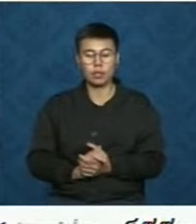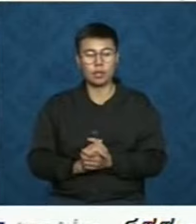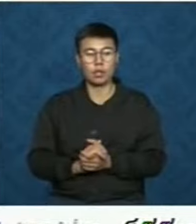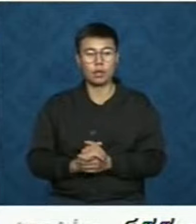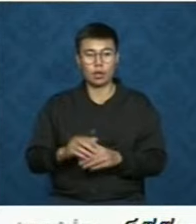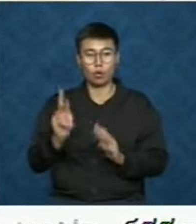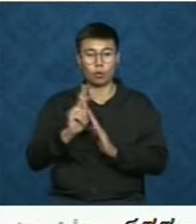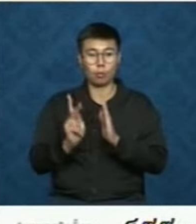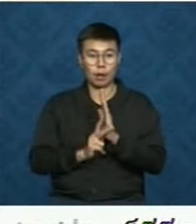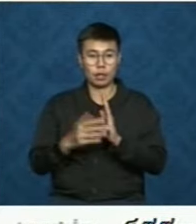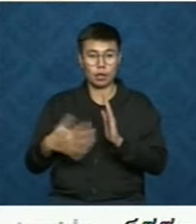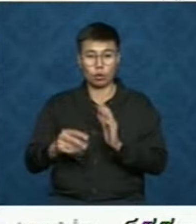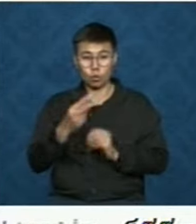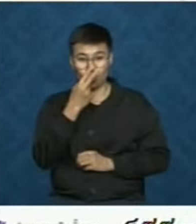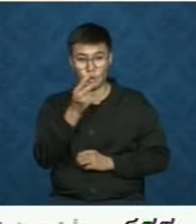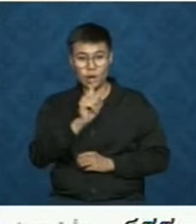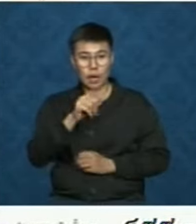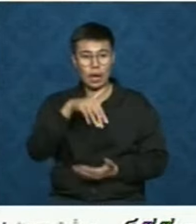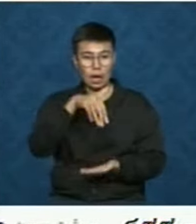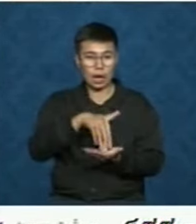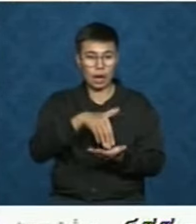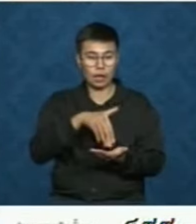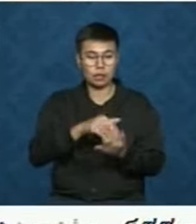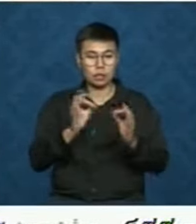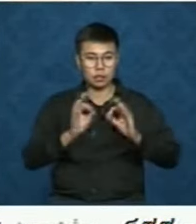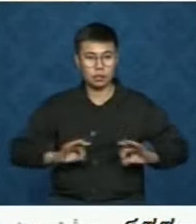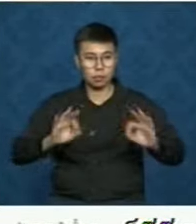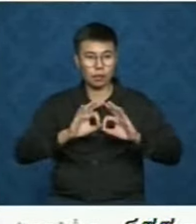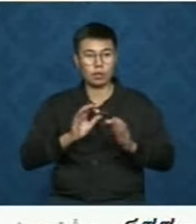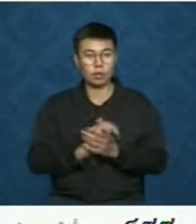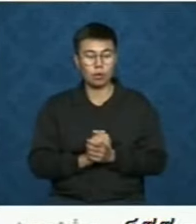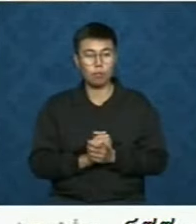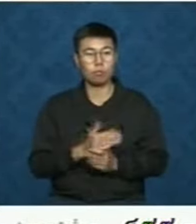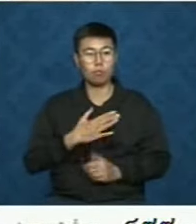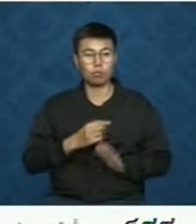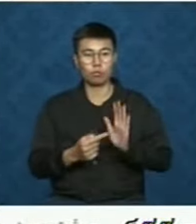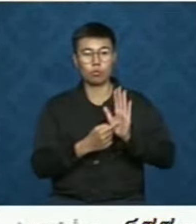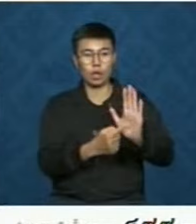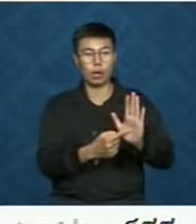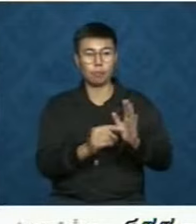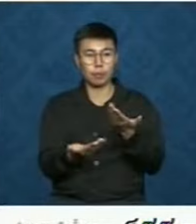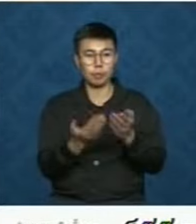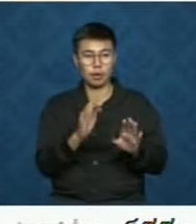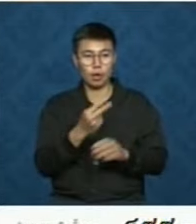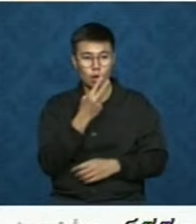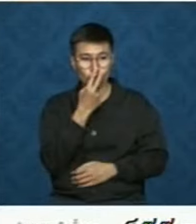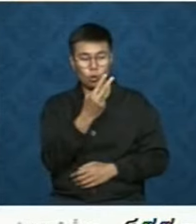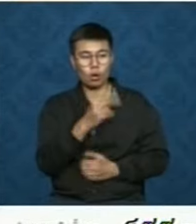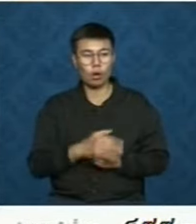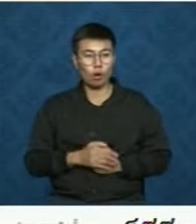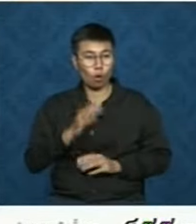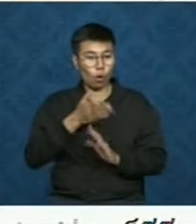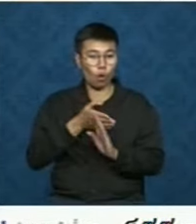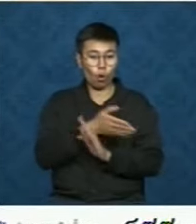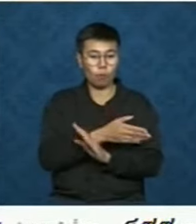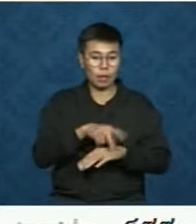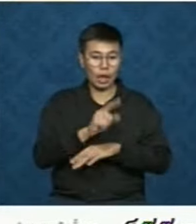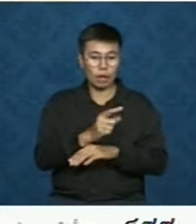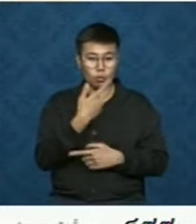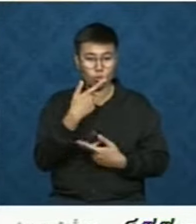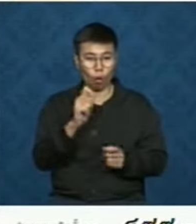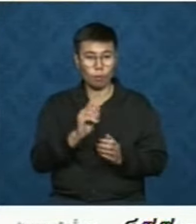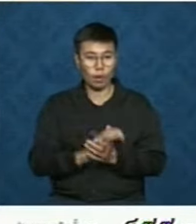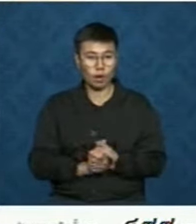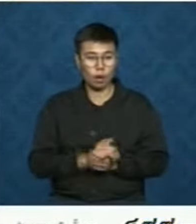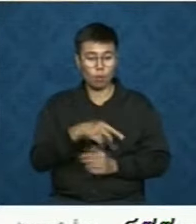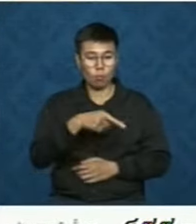ครับมันอยู่ที่หลักการท่านประธานท่านประธานจำได้ไหมครับผมยกตัวอย่างเปรียบเทียบง่ายๆท่านประธานเห็นก่อนจะตอบเนี่ยนะครับว่า 1ร่าง